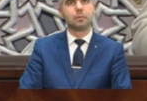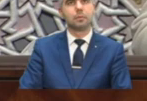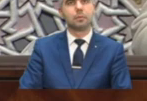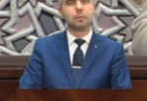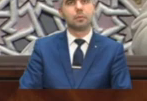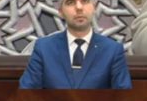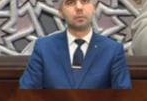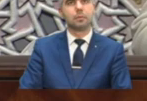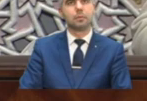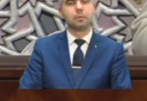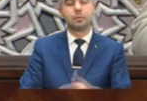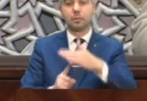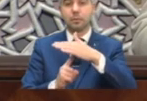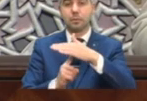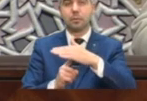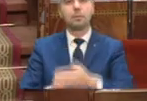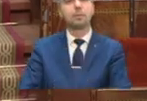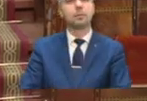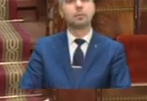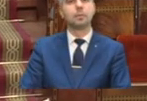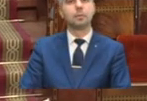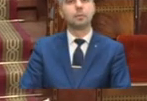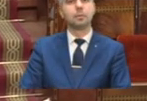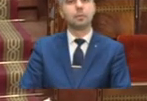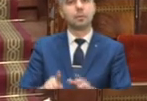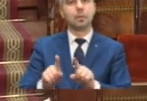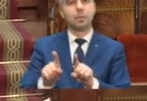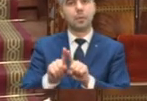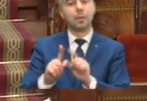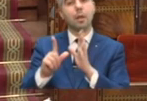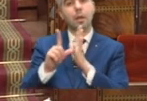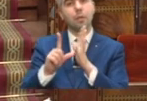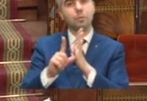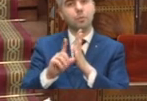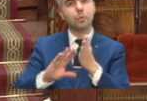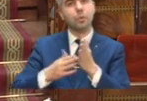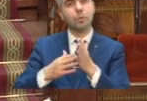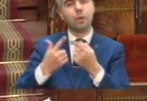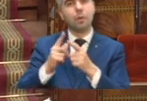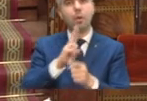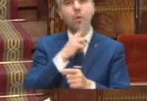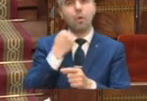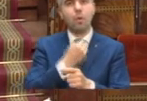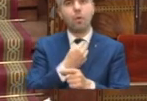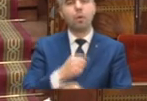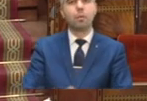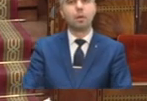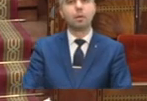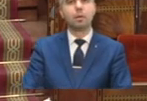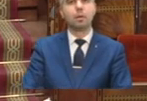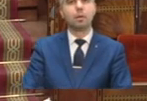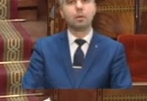لا النظام الداخلي يضبط التصرف ديالنا حنا أما الحكومة كتحمل